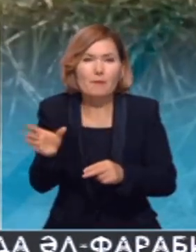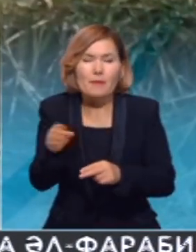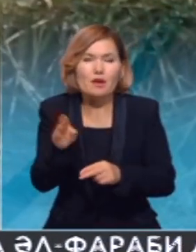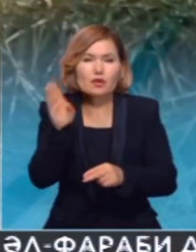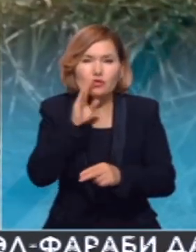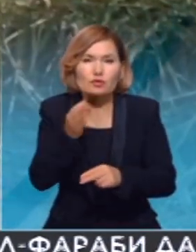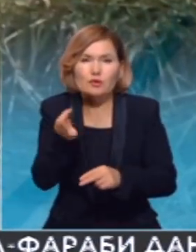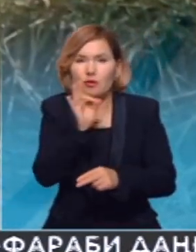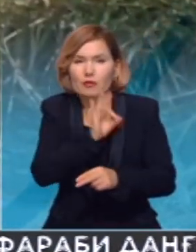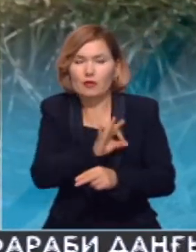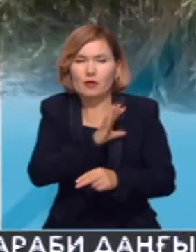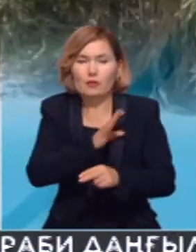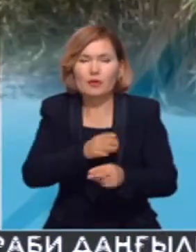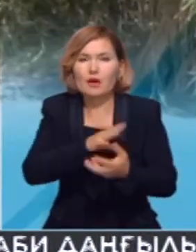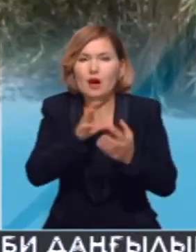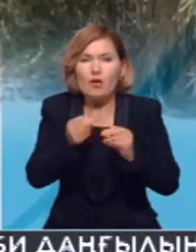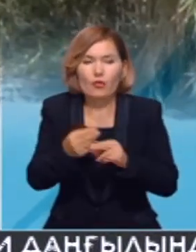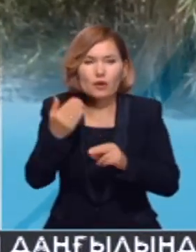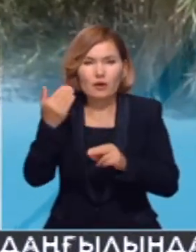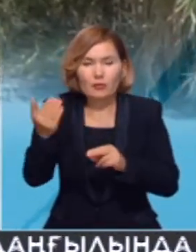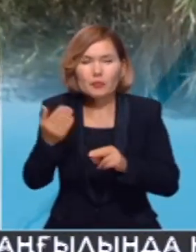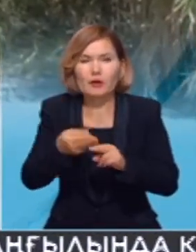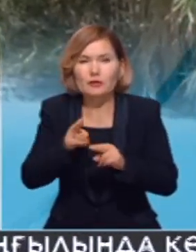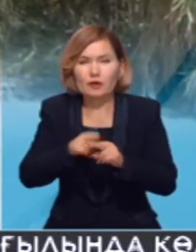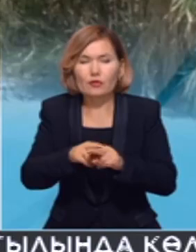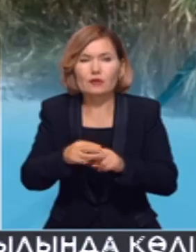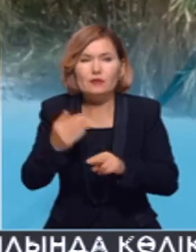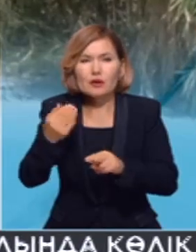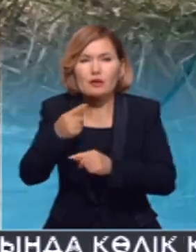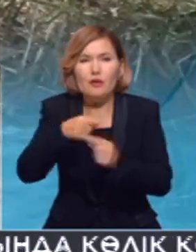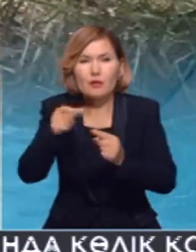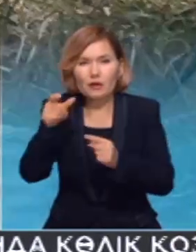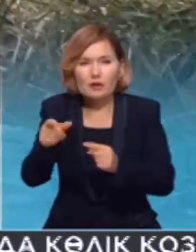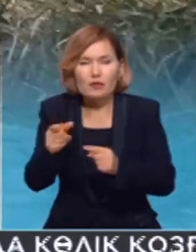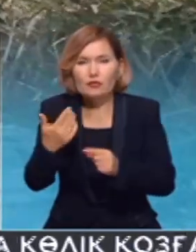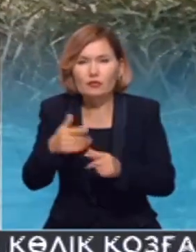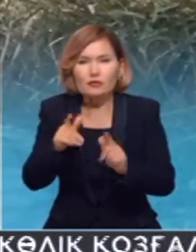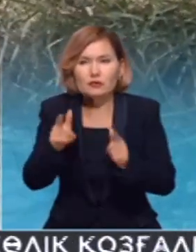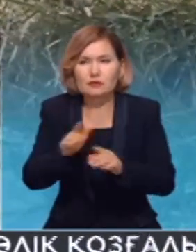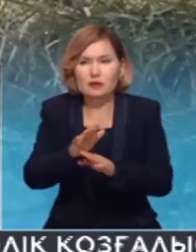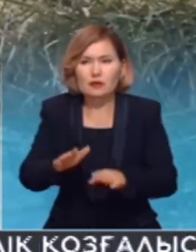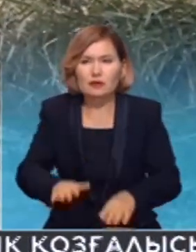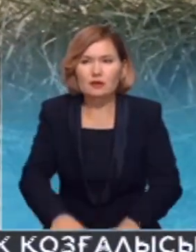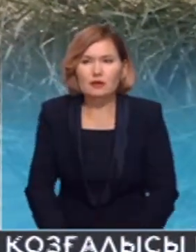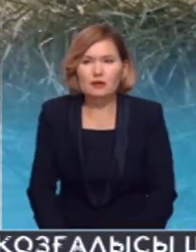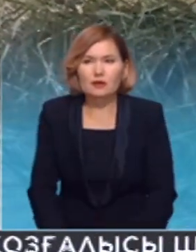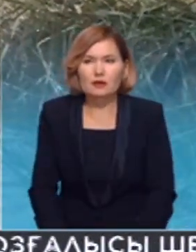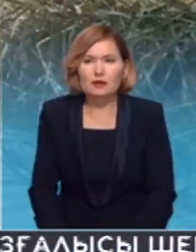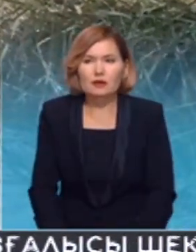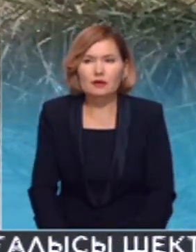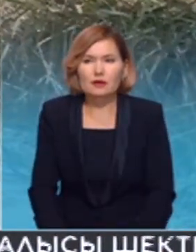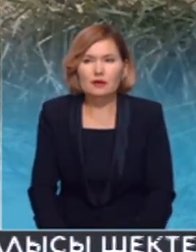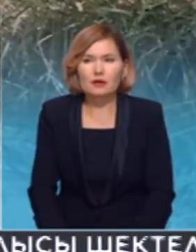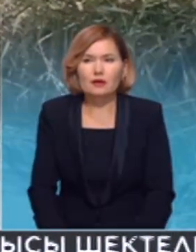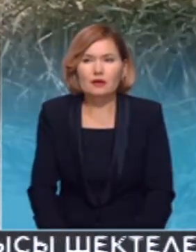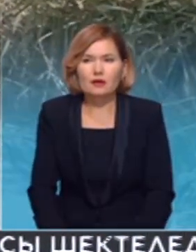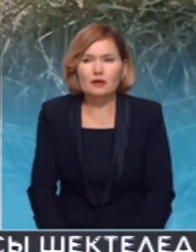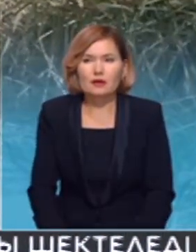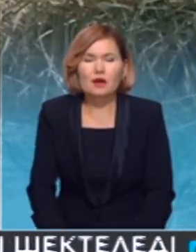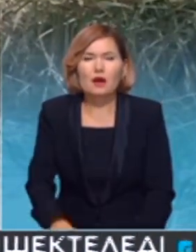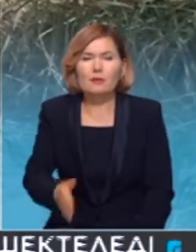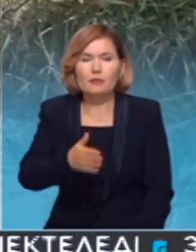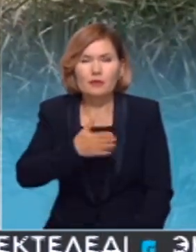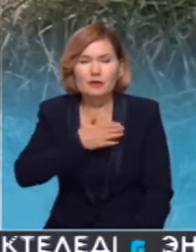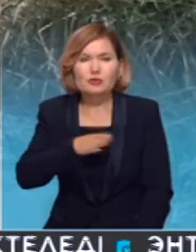орнының өкілдері жұртшылықты тіршілік көзіне қысып жатқан жоқпыз деп ақталды. Мынау су бізге де келе жатқан, сендерге оны ұстай